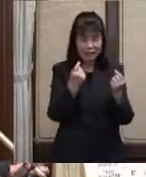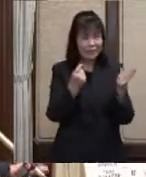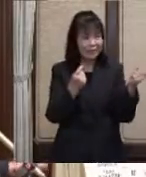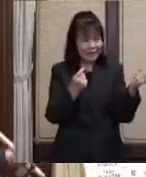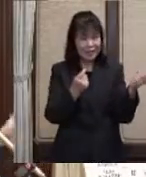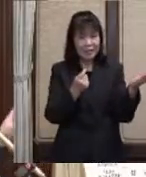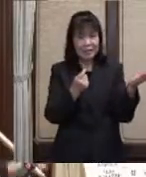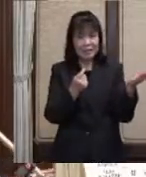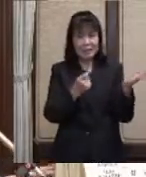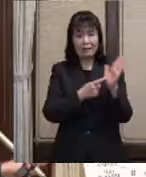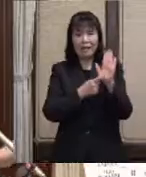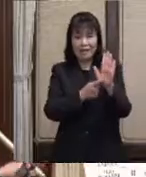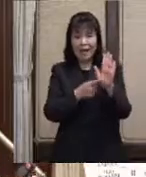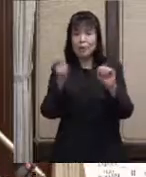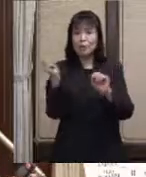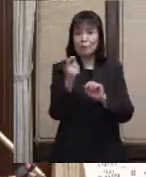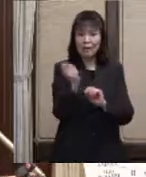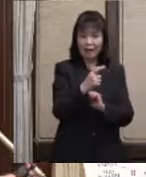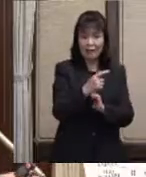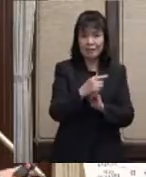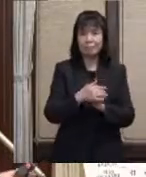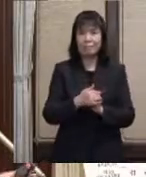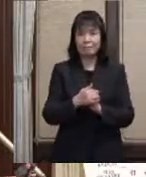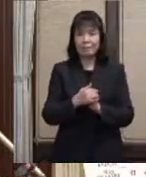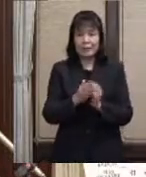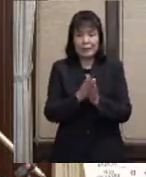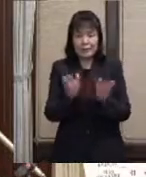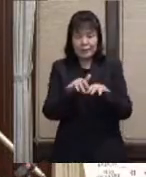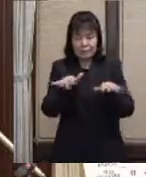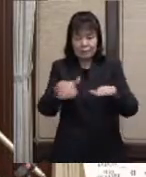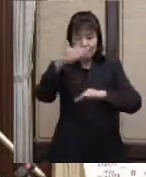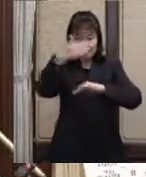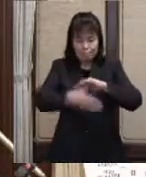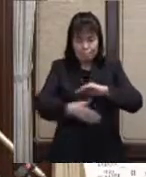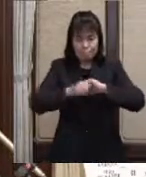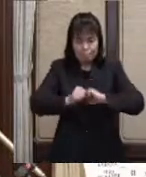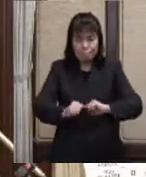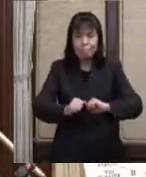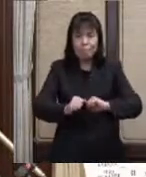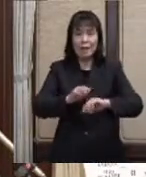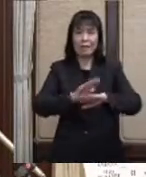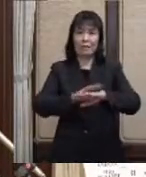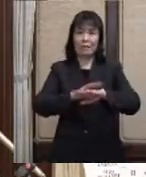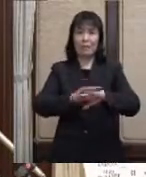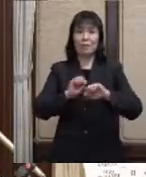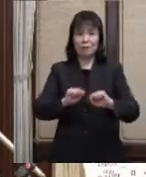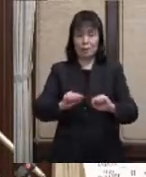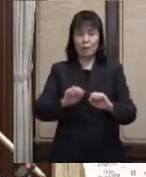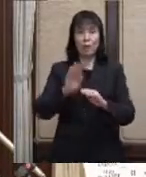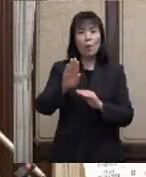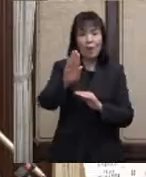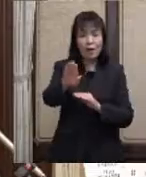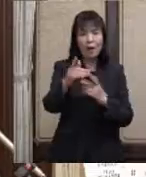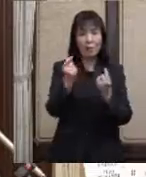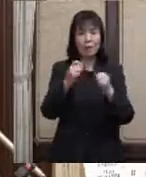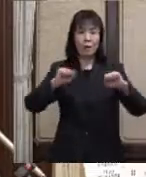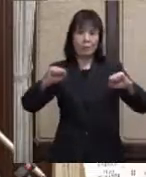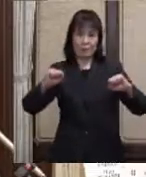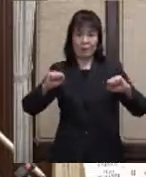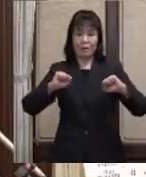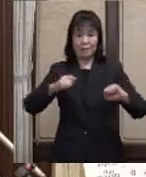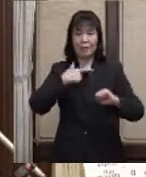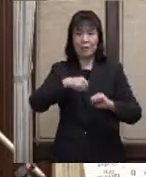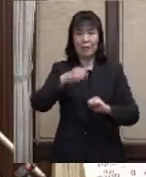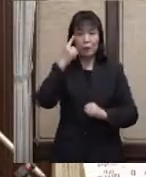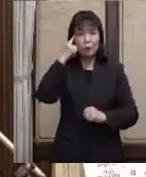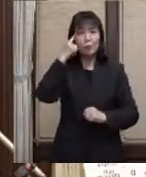で出た場合、速やかに、拡大を防ぐ手立ては打ってきておりますし、これからも、頑張って打ち続